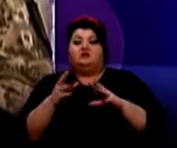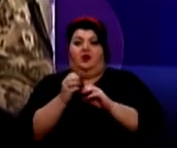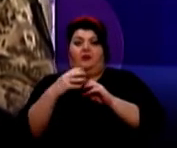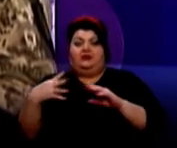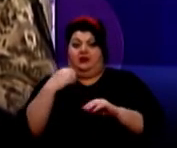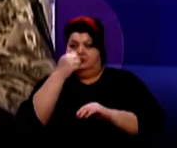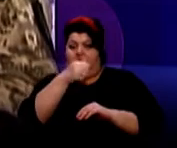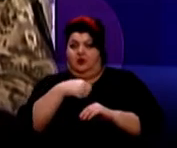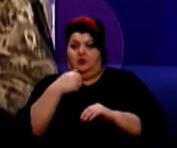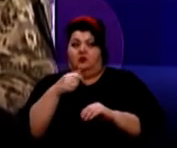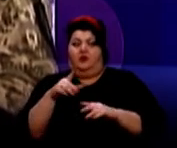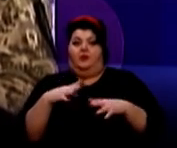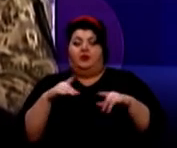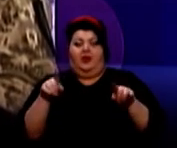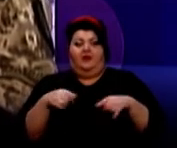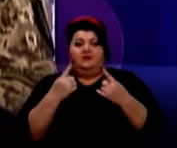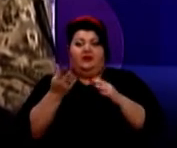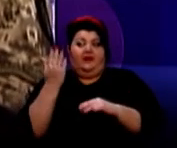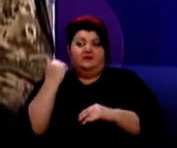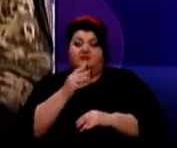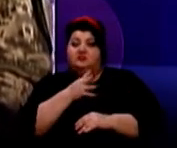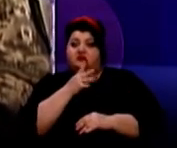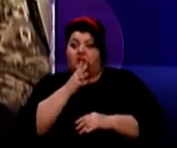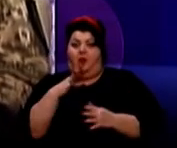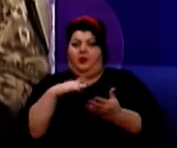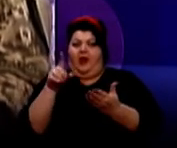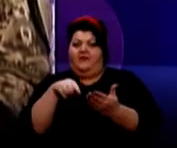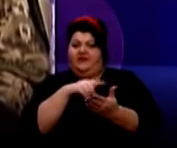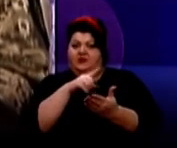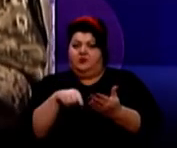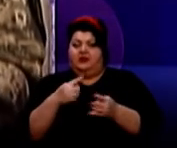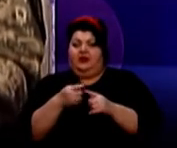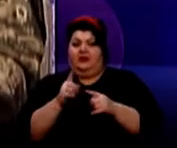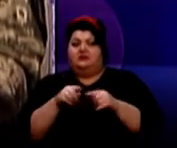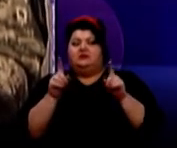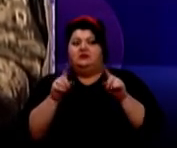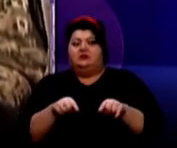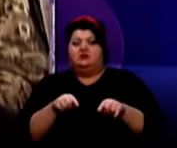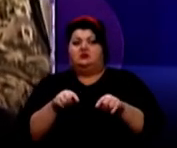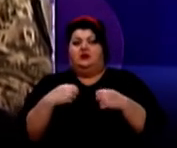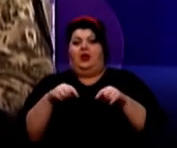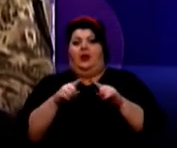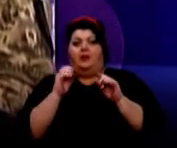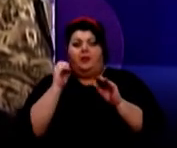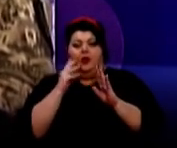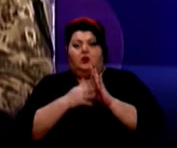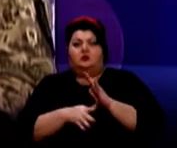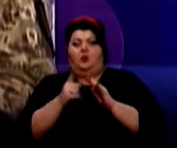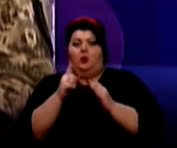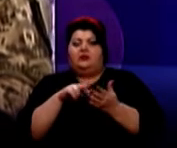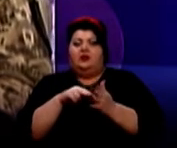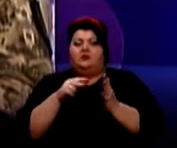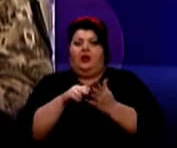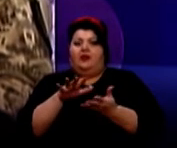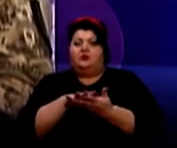відновлена строкова служба, ви знаєте, що в свій час строкова служба була відмінена. Це теж було, я так розумію, одним із планом